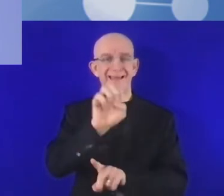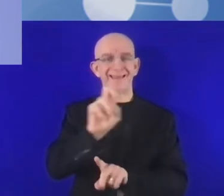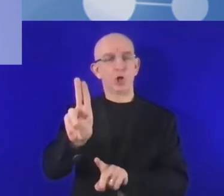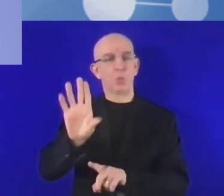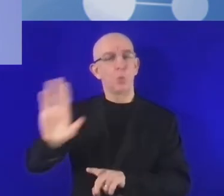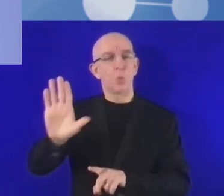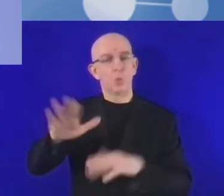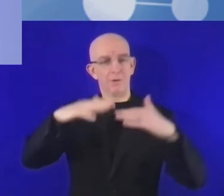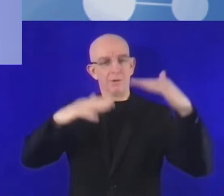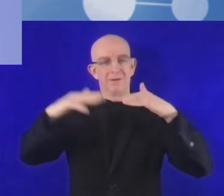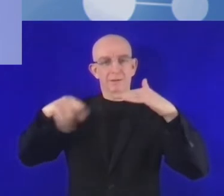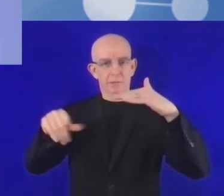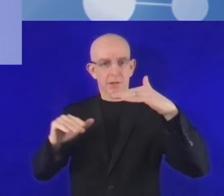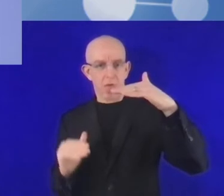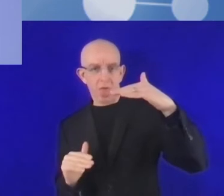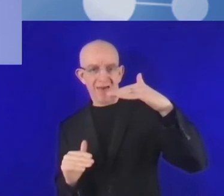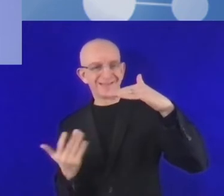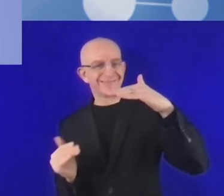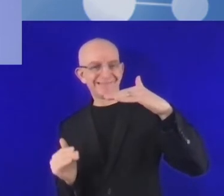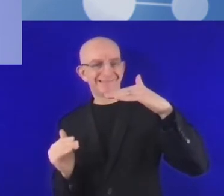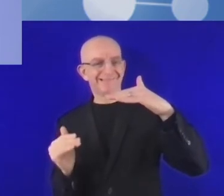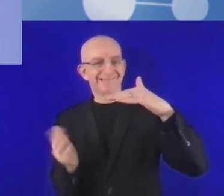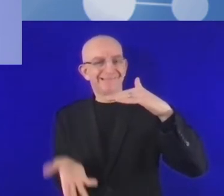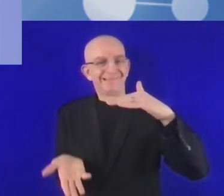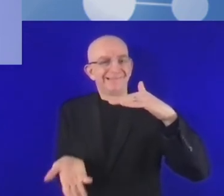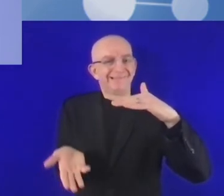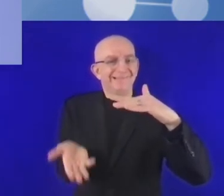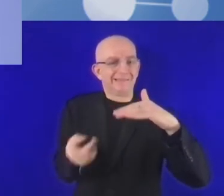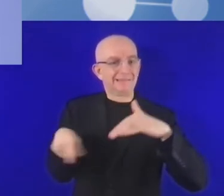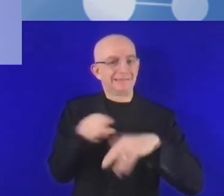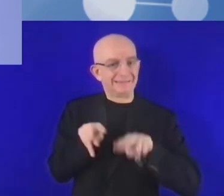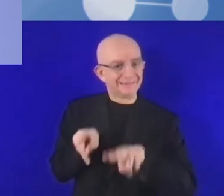业这个电子化的水平